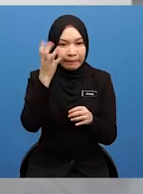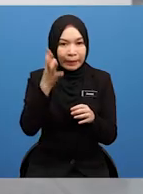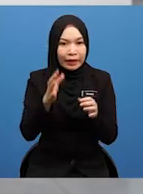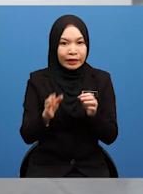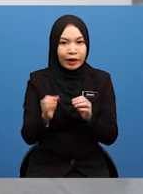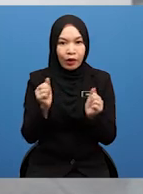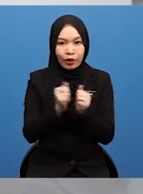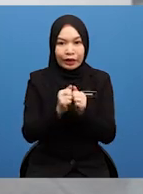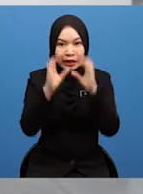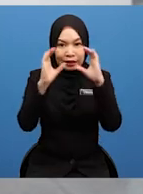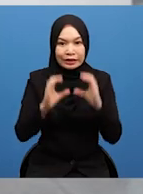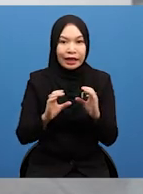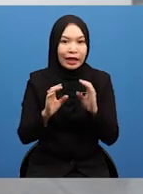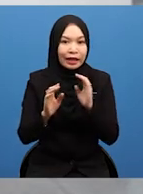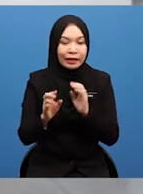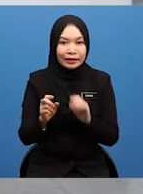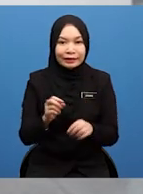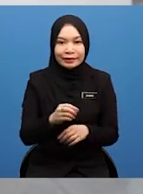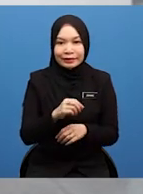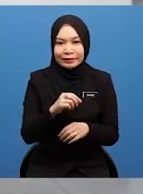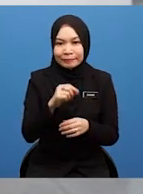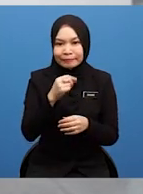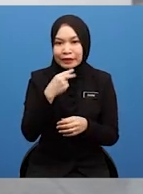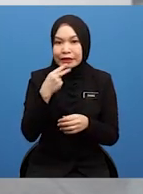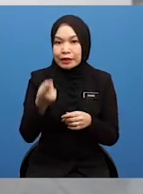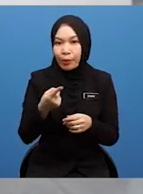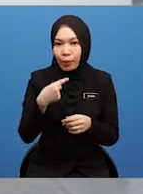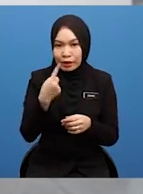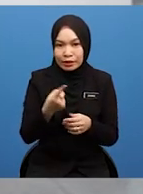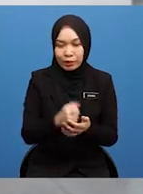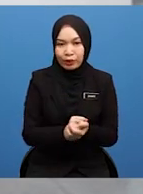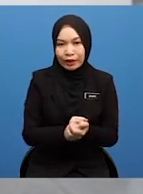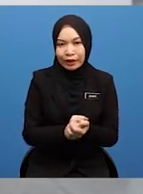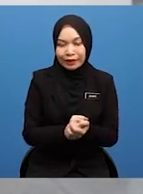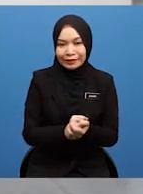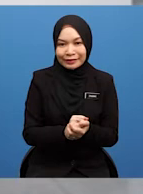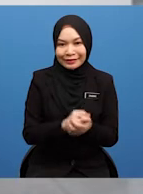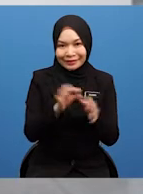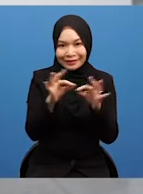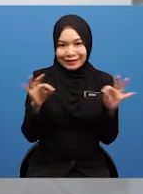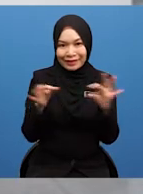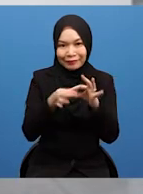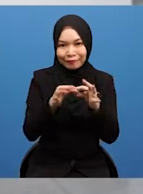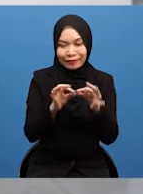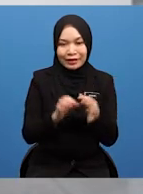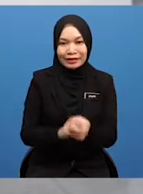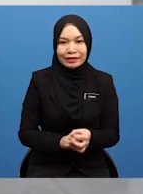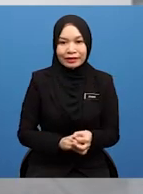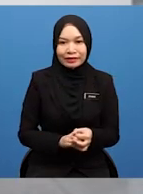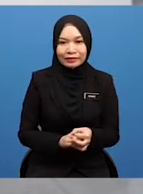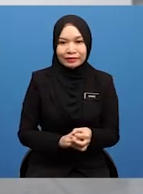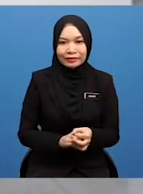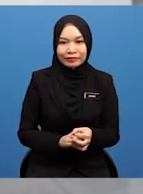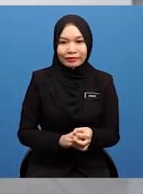melaju pelajar Semoga kita kupas dulu satu persatu masuk dan elemen yang perlu ada dalam persembahan